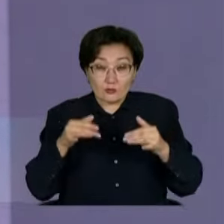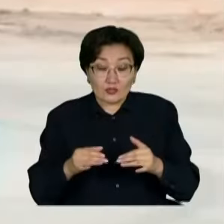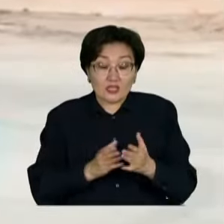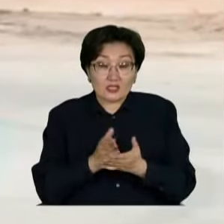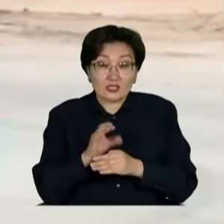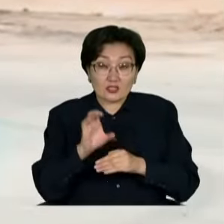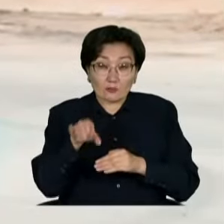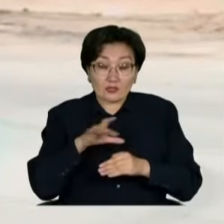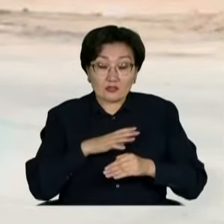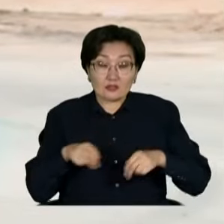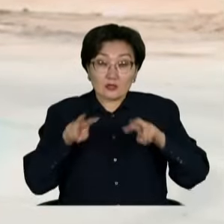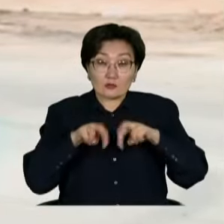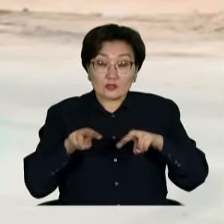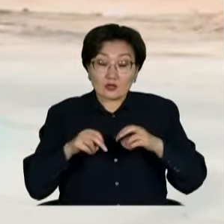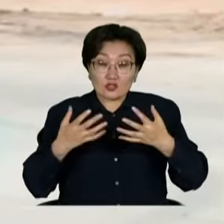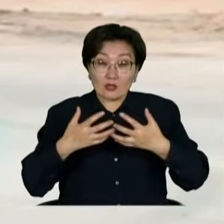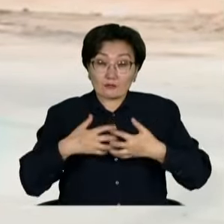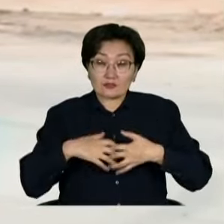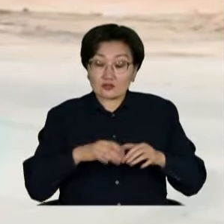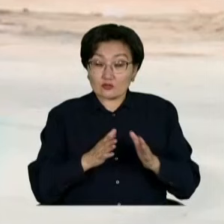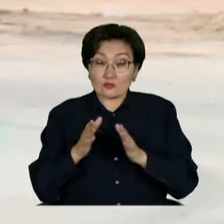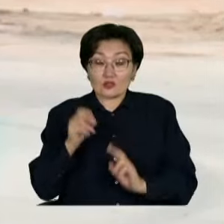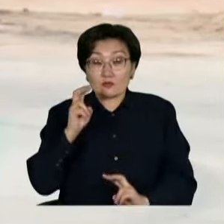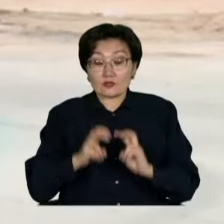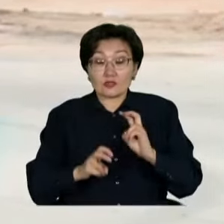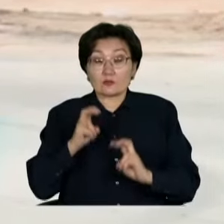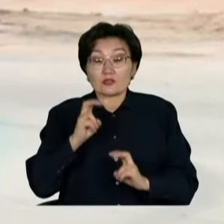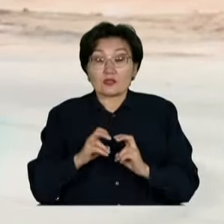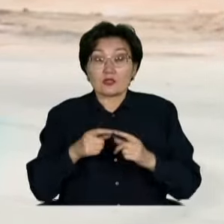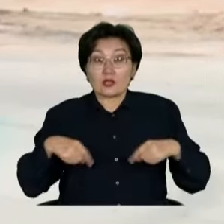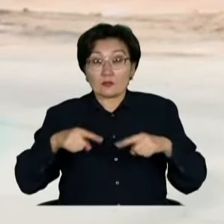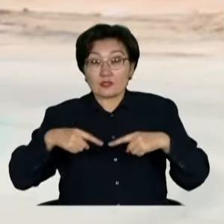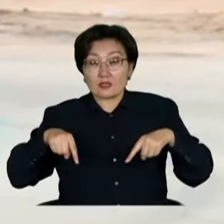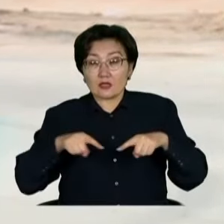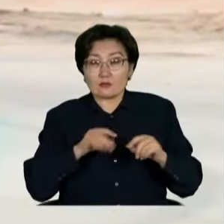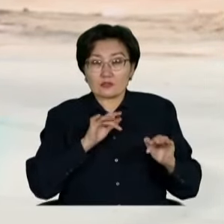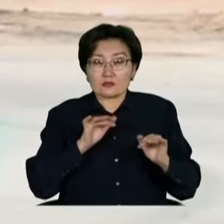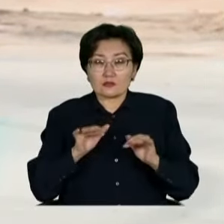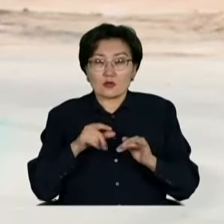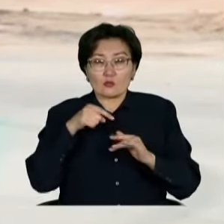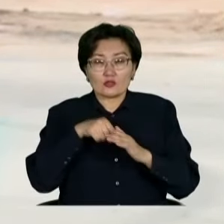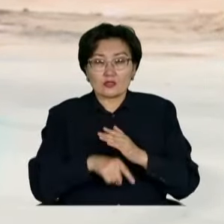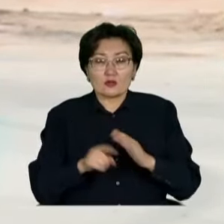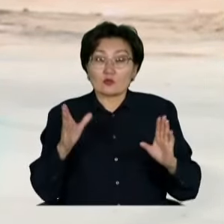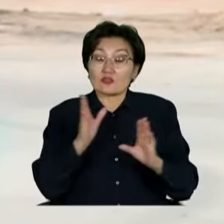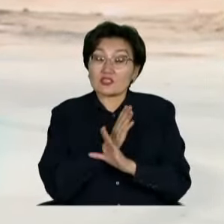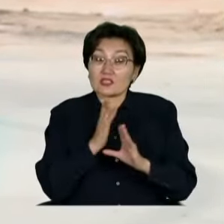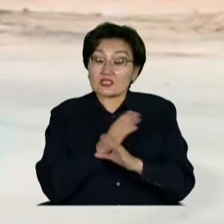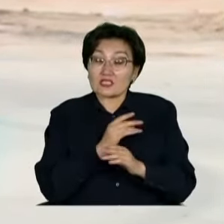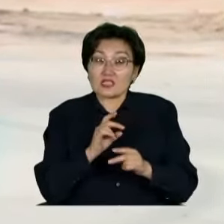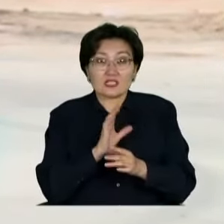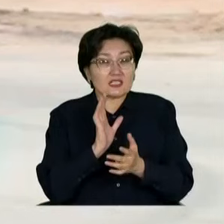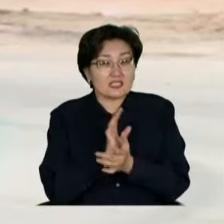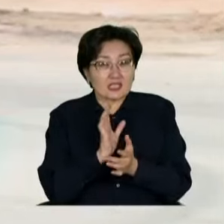жолданады. Мониторингтің автоматтандырылған жүйесі өндіріс және өнеркәсіптік объектілердегі процестерді, оның ішінде қоршаған ортаға зиянды